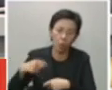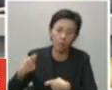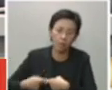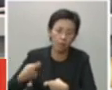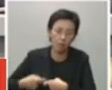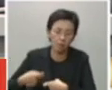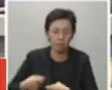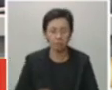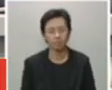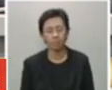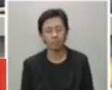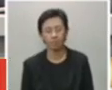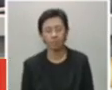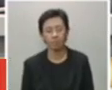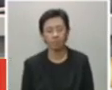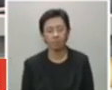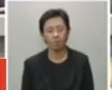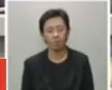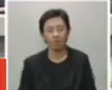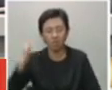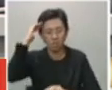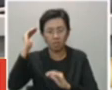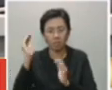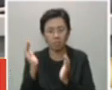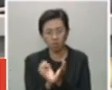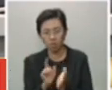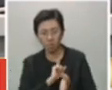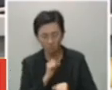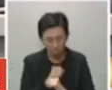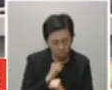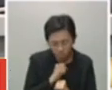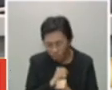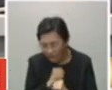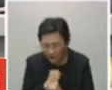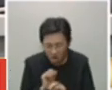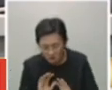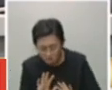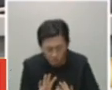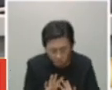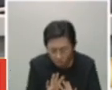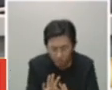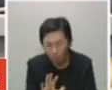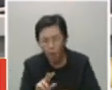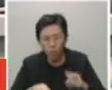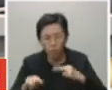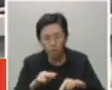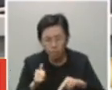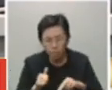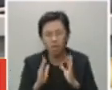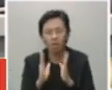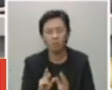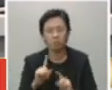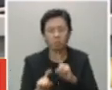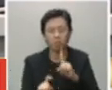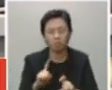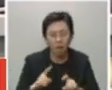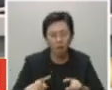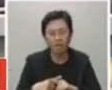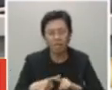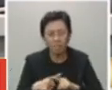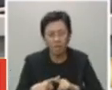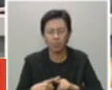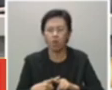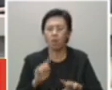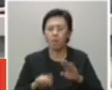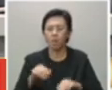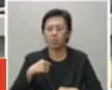หตุตำรวจก็ได้ปฏิบัติหน้าที่อย่างเต็มกำลังแม้ว่าจะมีการสูญเสียและบาดเจ็บนับ10ครับ